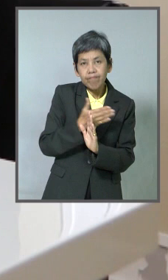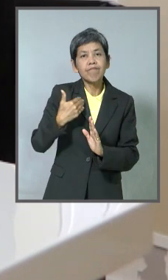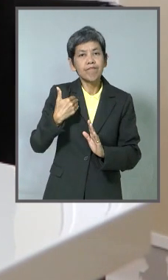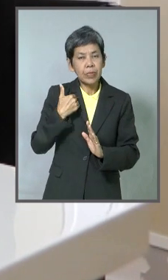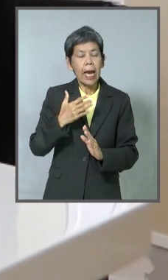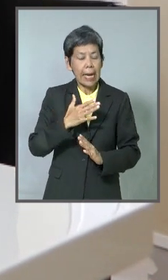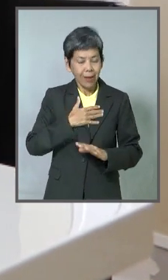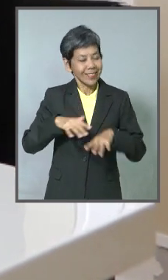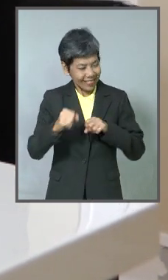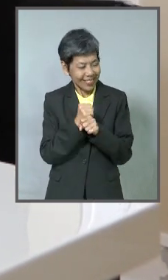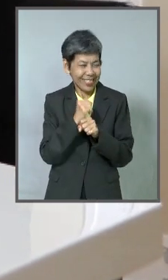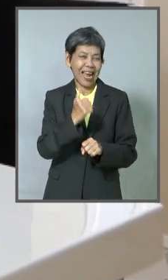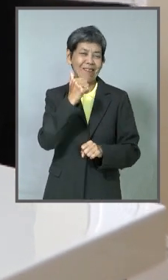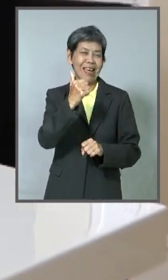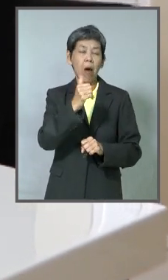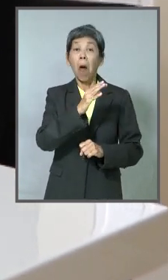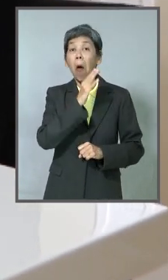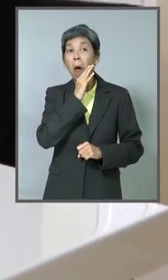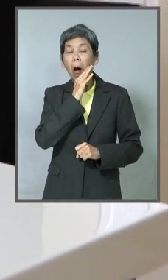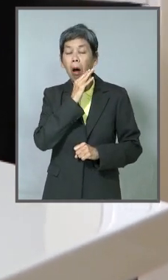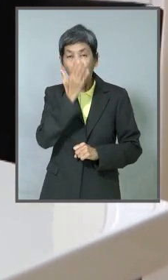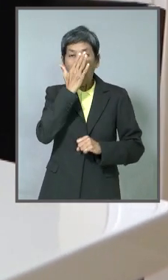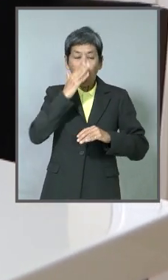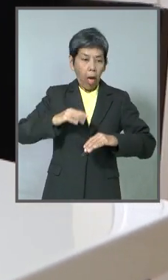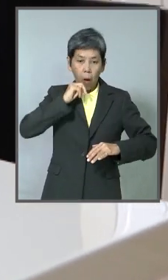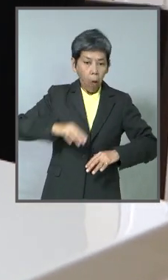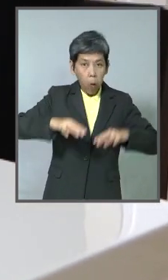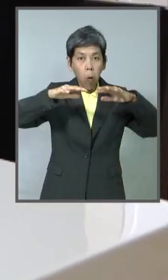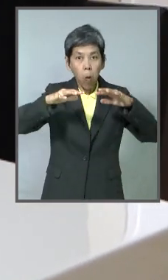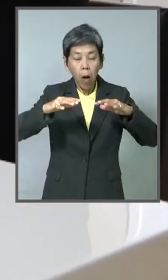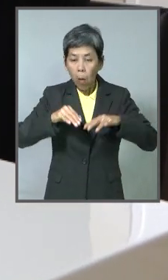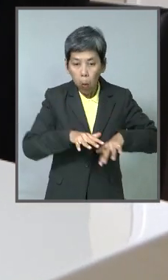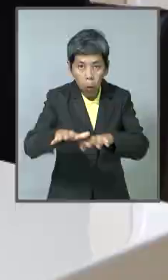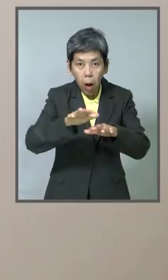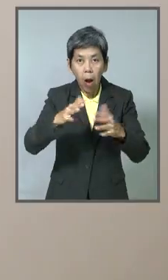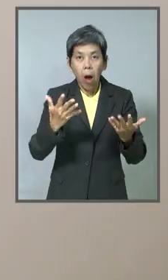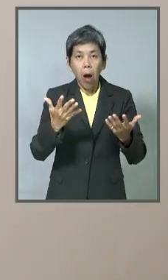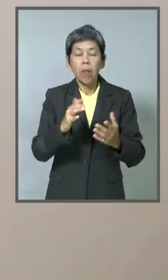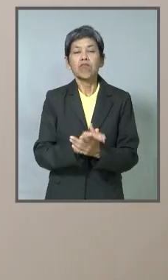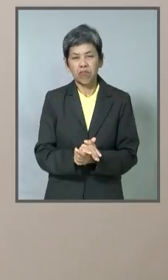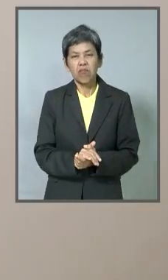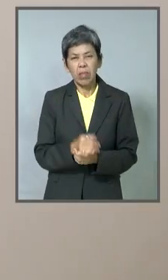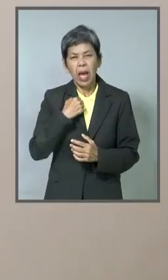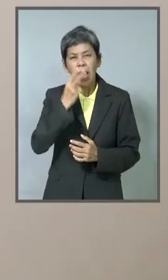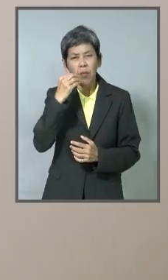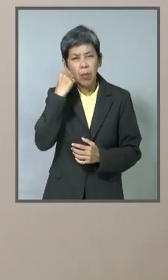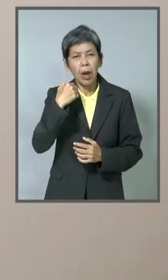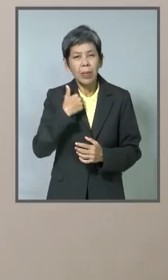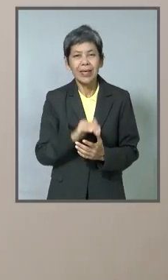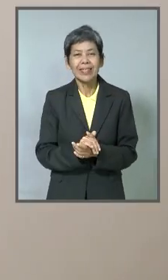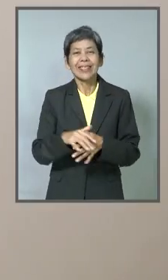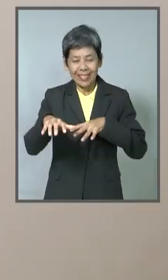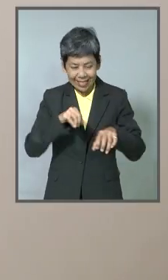อันนี้เราก็ยังเตรียมทันถ้าเตรียมไม่ทันก็คือนั่นหมายถึงว่าทะลักมา ครับ ส่วนใหญ่เต